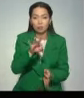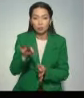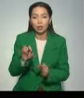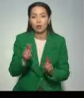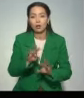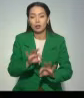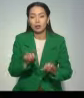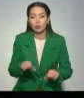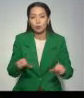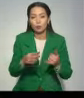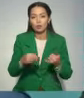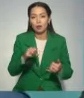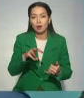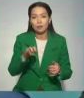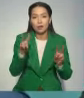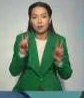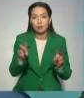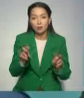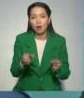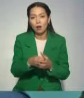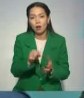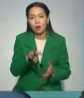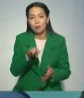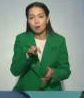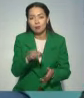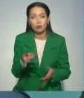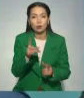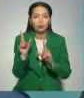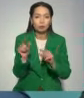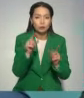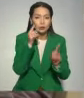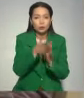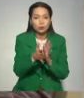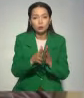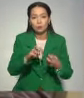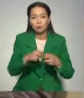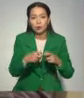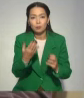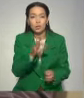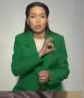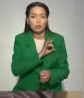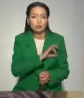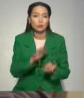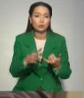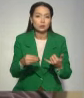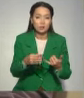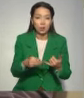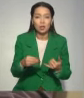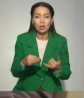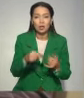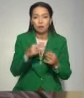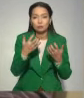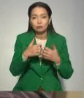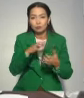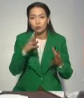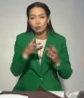жира моноте при партии аманат объехали все регионы и на местах изучили проблемы эффективного использования ресурсов сведения по каждому на делу